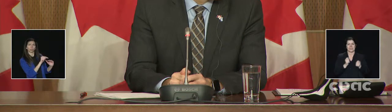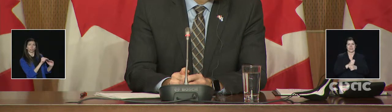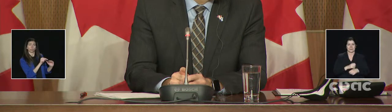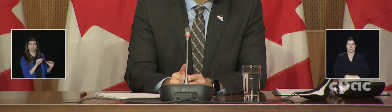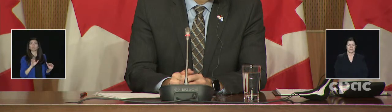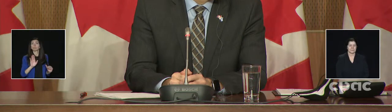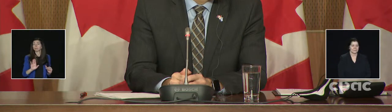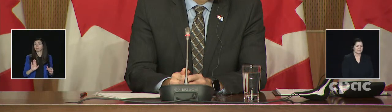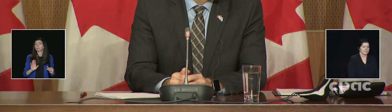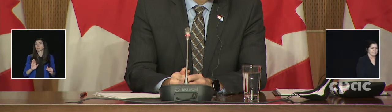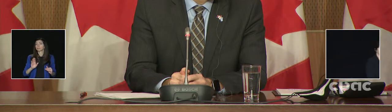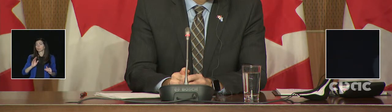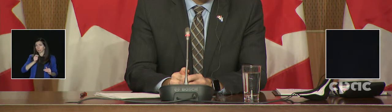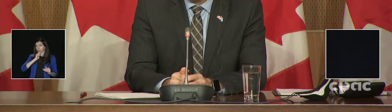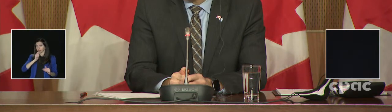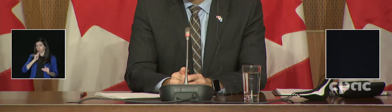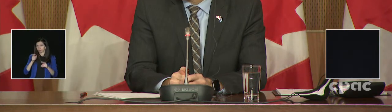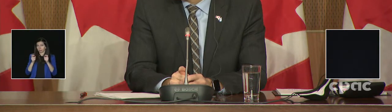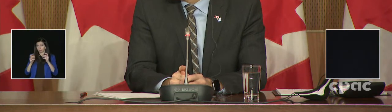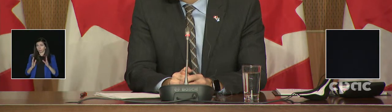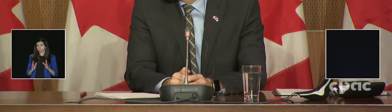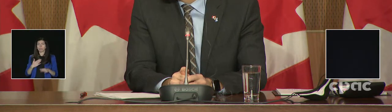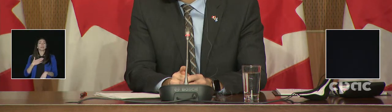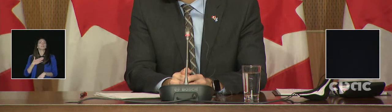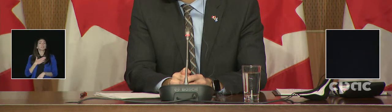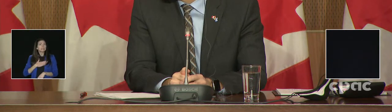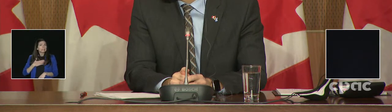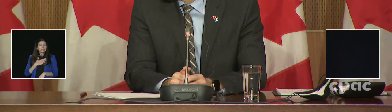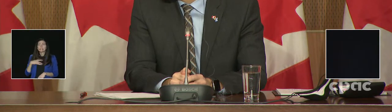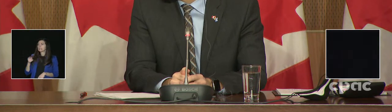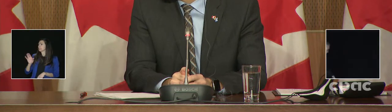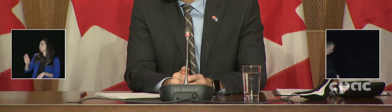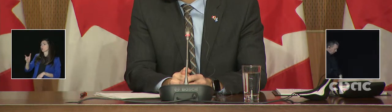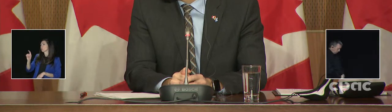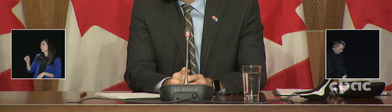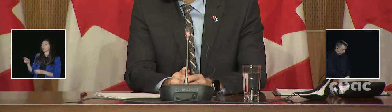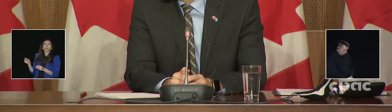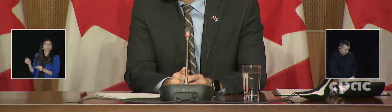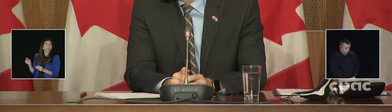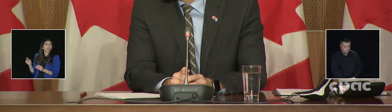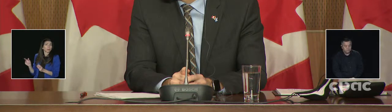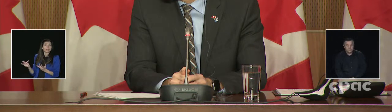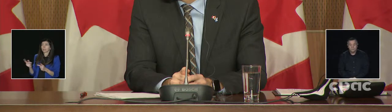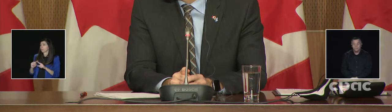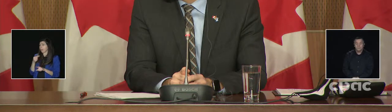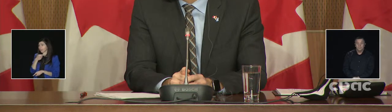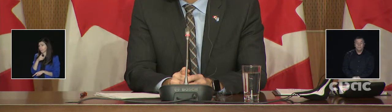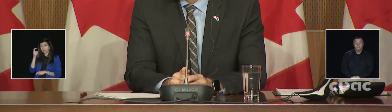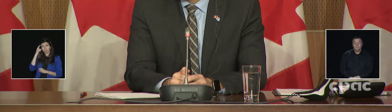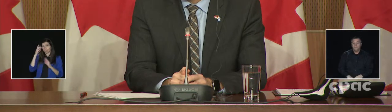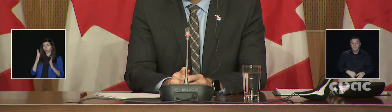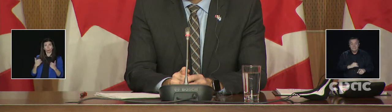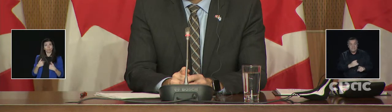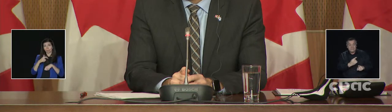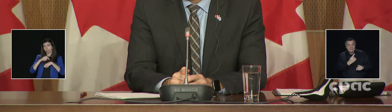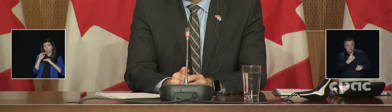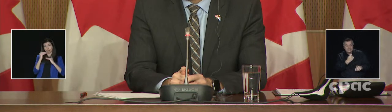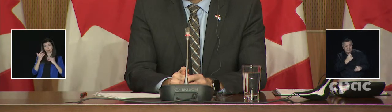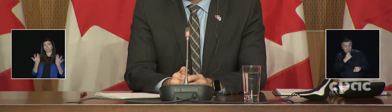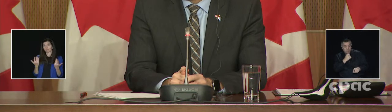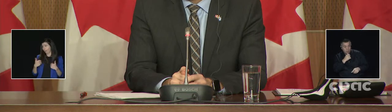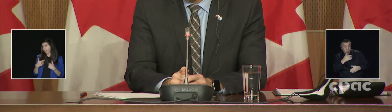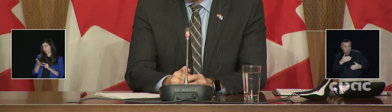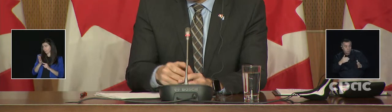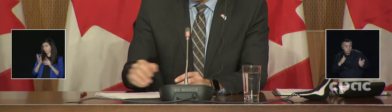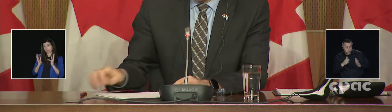people can ask questions quickly, then we will be able to get more people in, because unless the minister can stay later than I've been told, we've only got 5 minutes